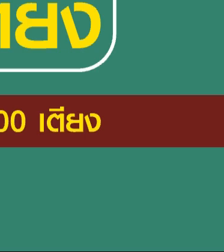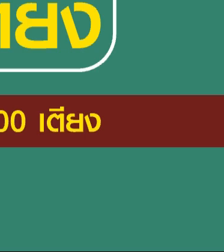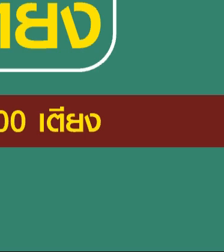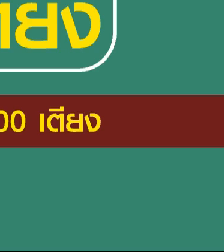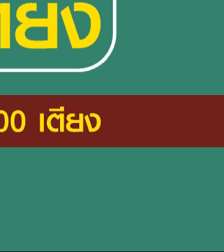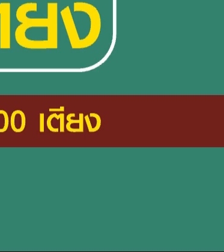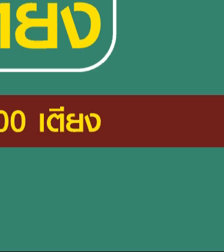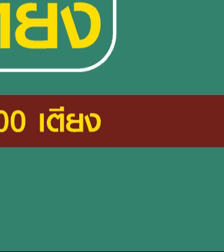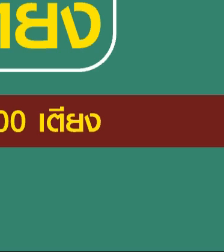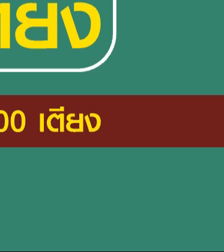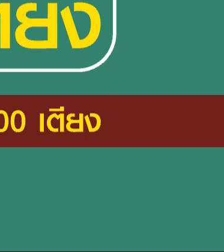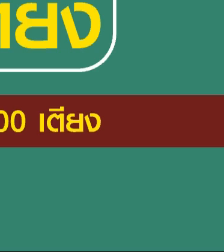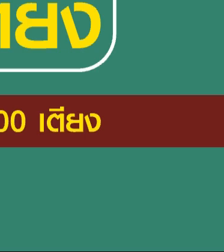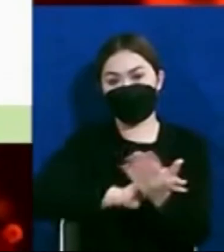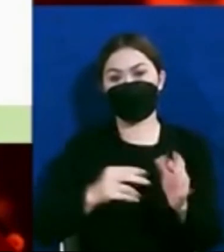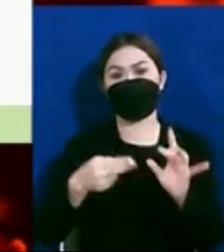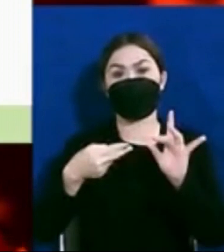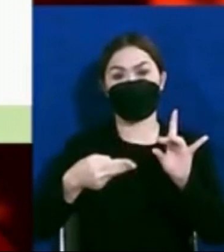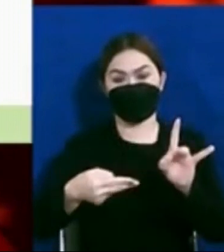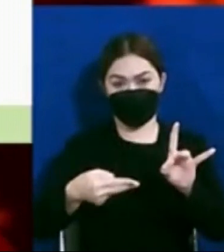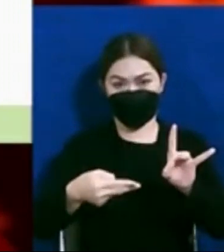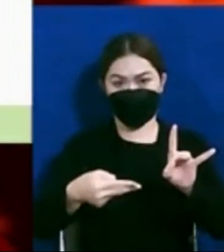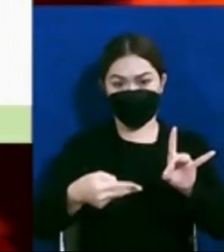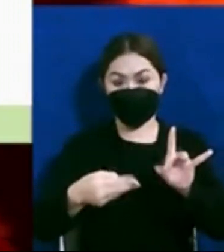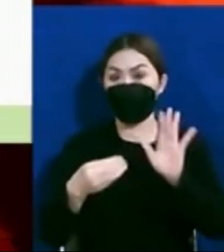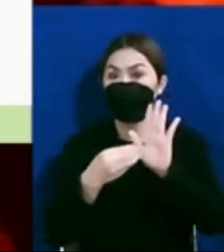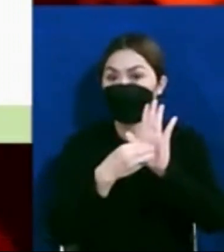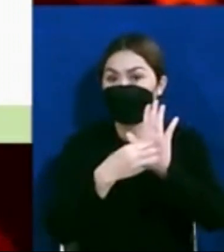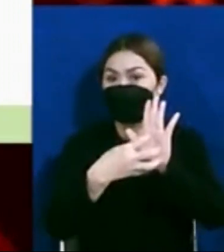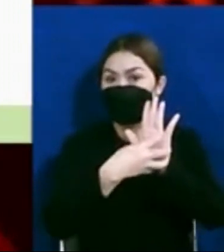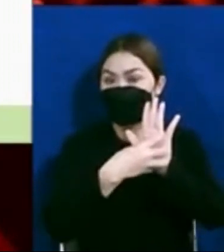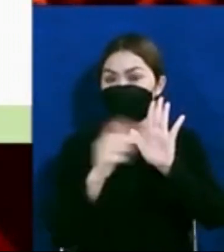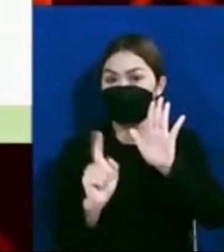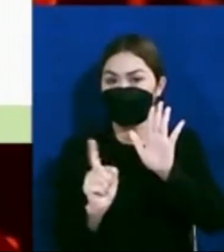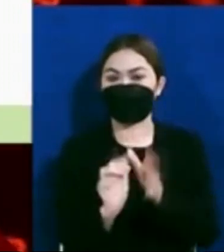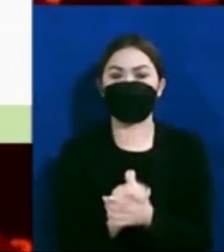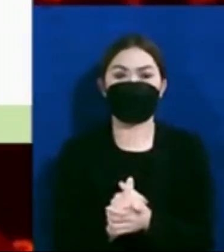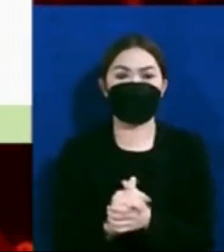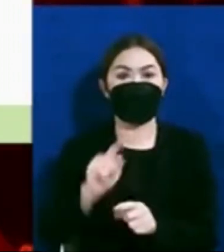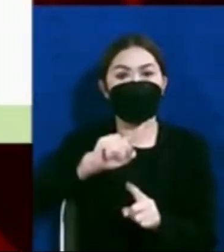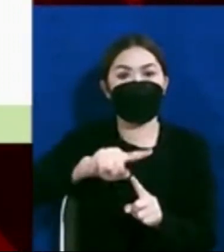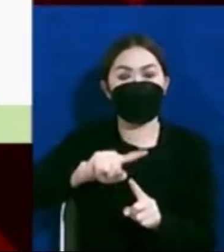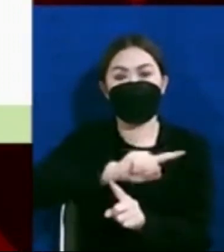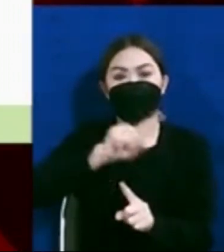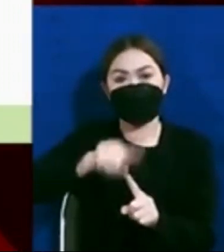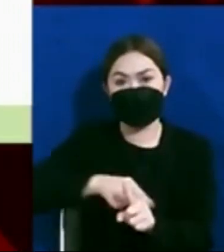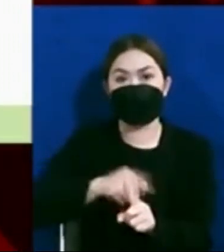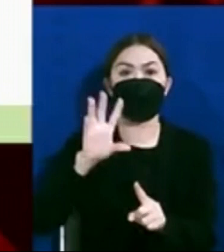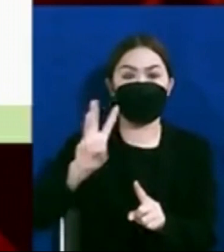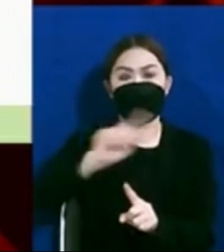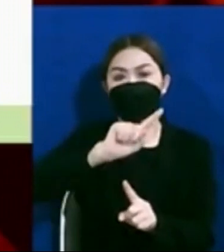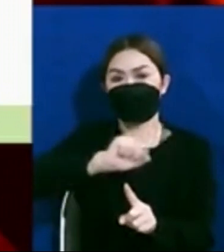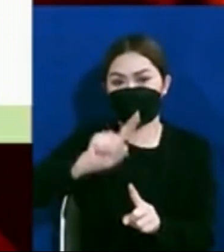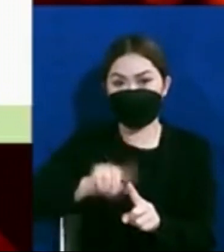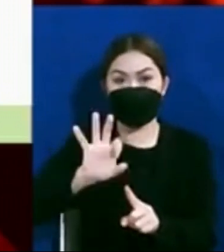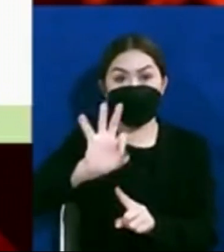เกือบเท่าตัวค่ะอยู่ในกรุงเทพฯปริมณฑลครับเมื่อวันที่ 9มิถุนายนคือ 1